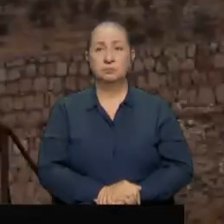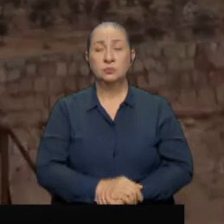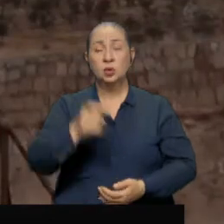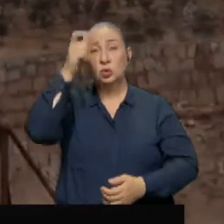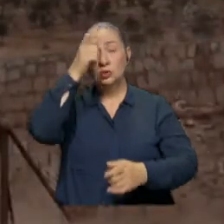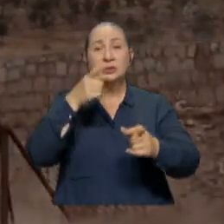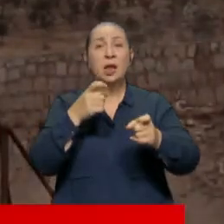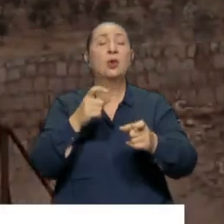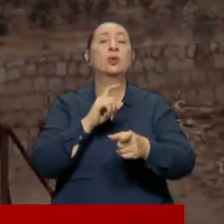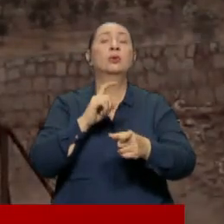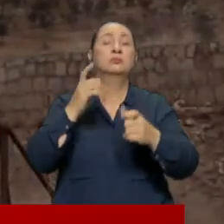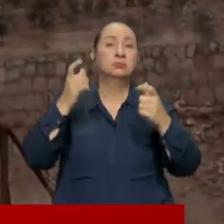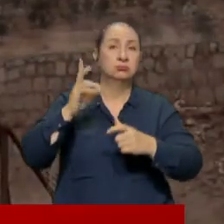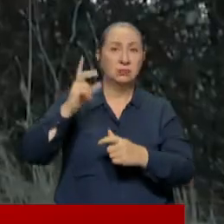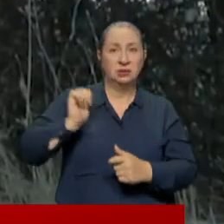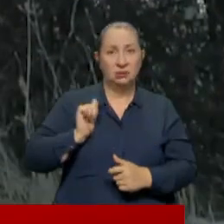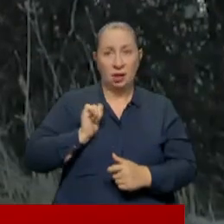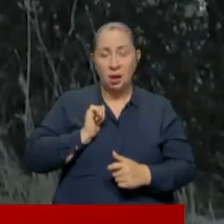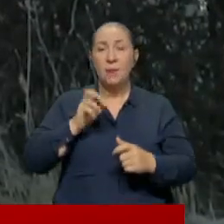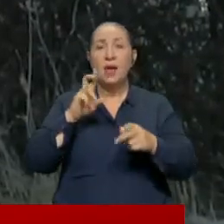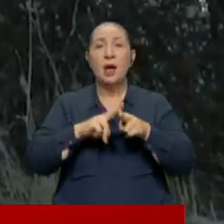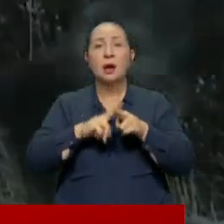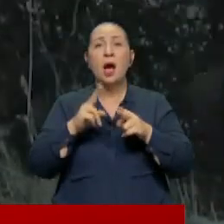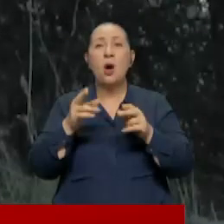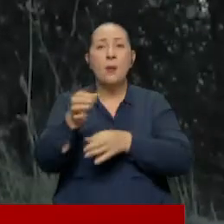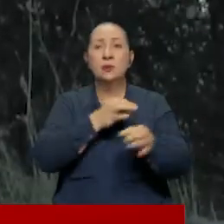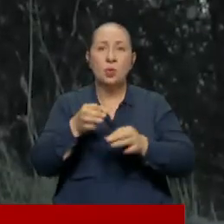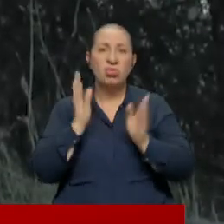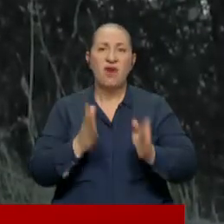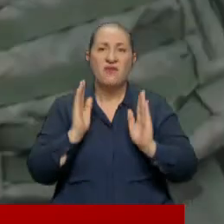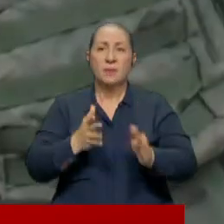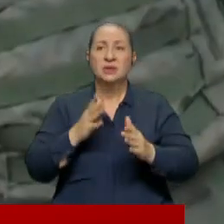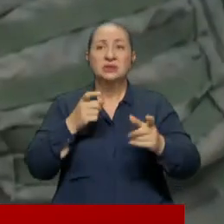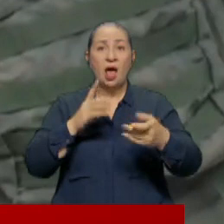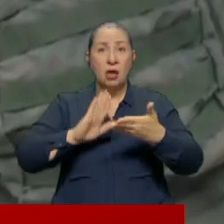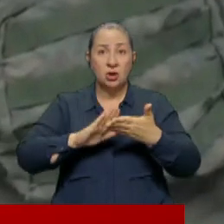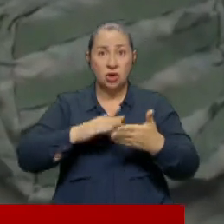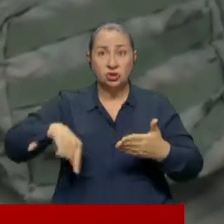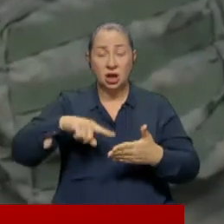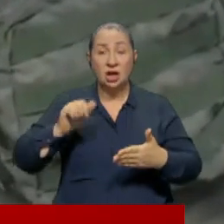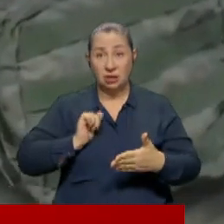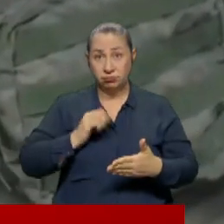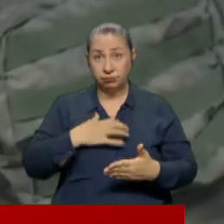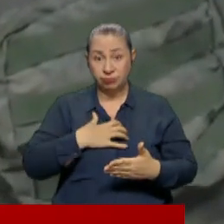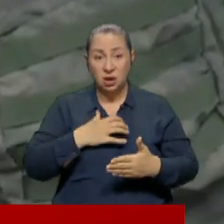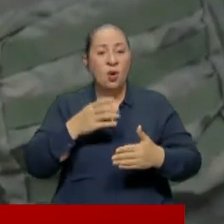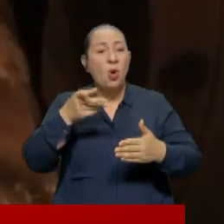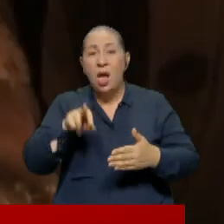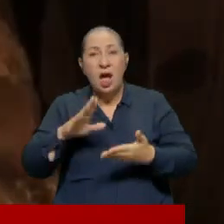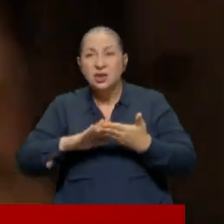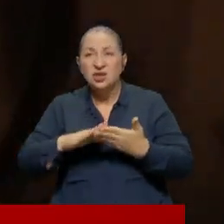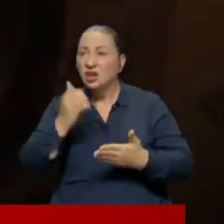Türk Silahlı Kuvvetleri'nin PKK'ya yönelik operasyonları ise hız kesmiyor. Silah arkadaşları şehidin kanını yerde